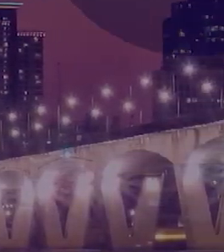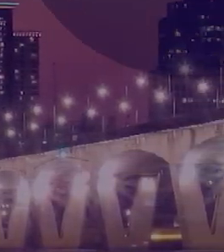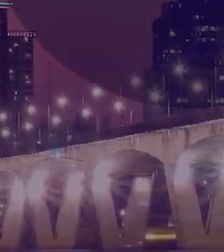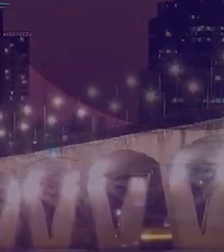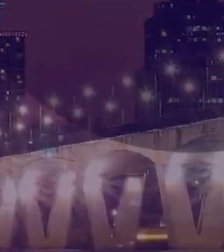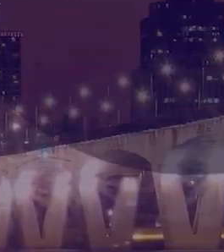n